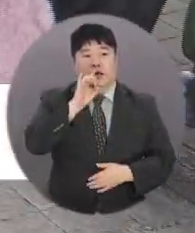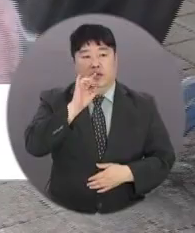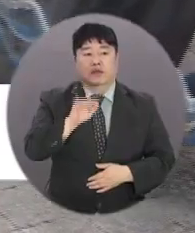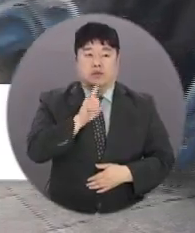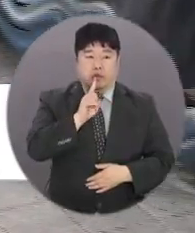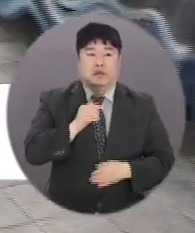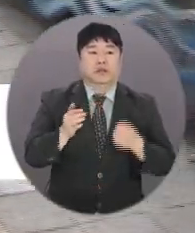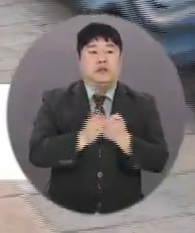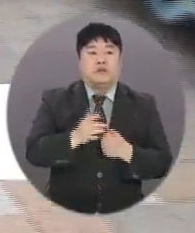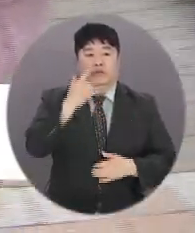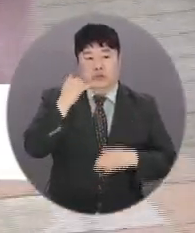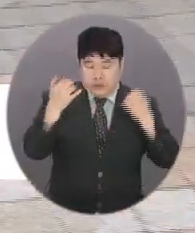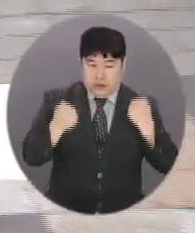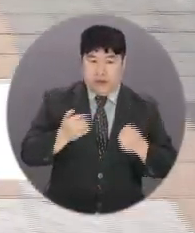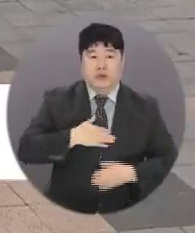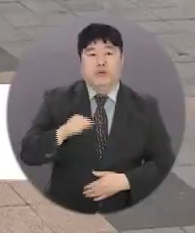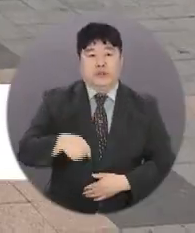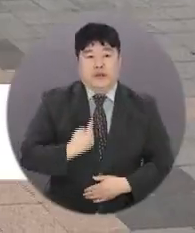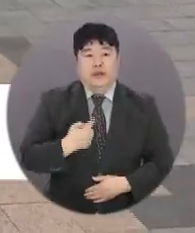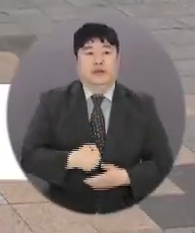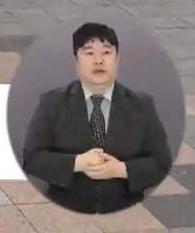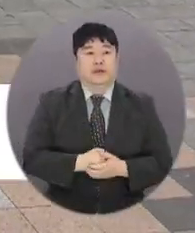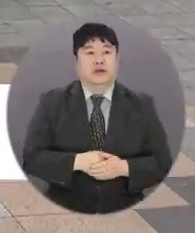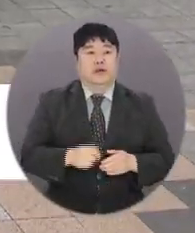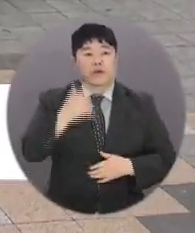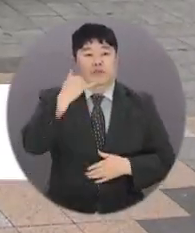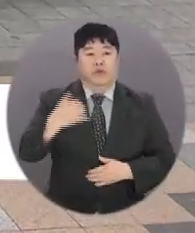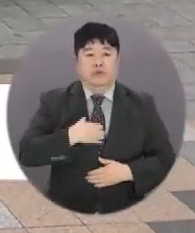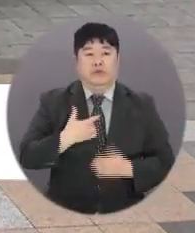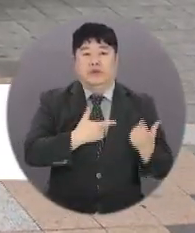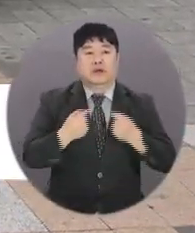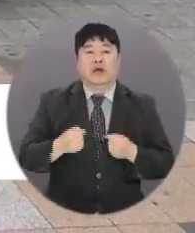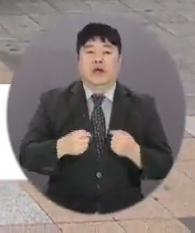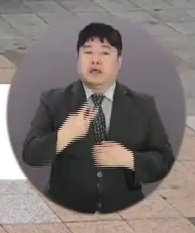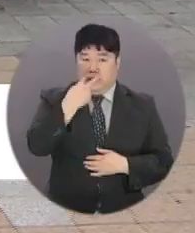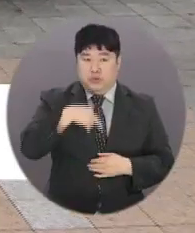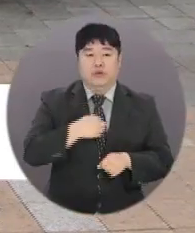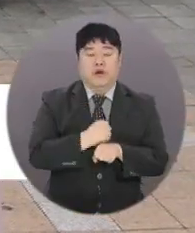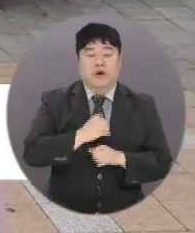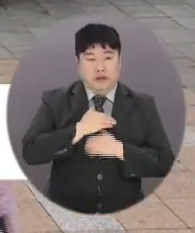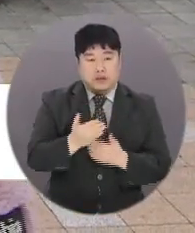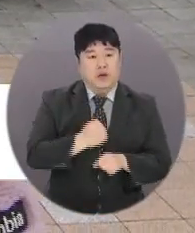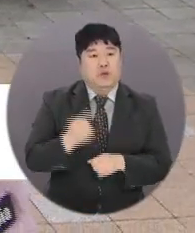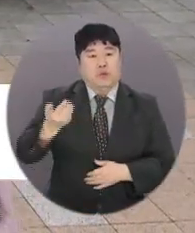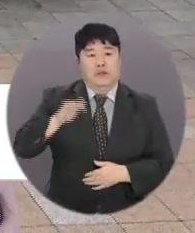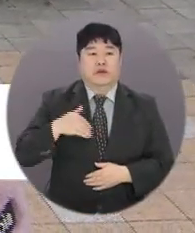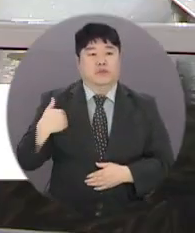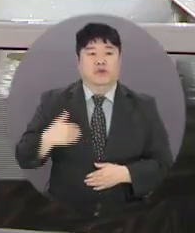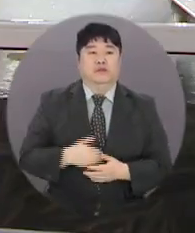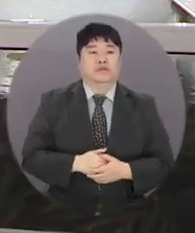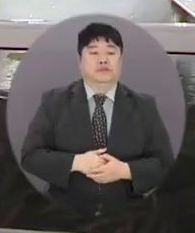아... 그래서 부모님 계시고 나 혼자. 부모님 위험할까 봐 이렇게 막 이중으로 하고 안전하게 하고 왔는데 모르겠어요.